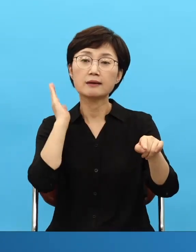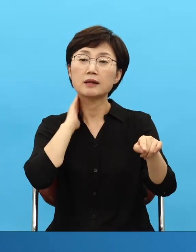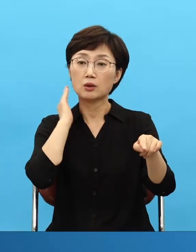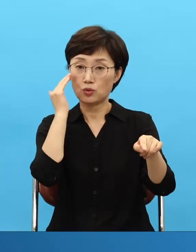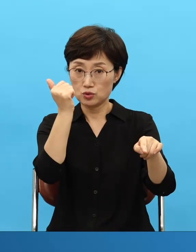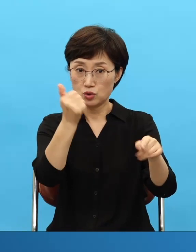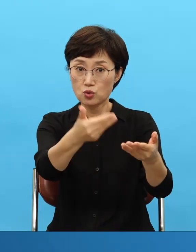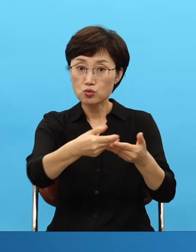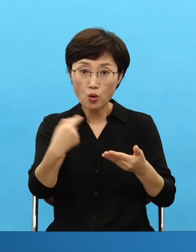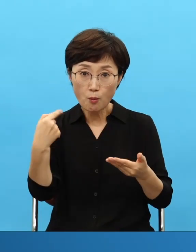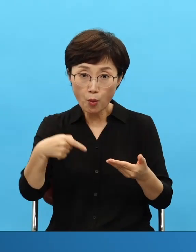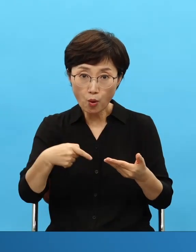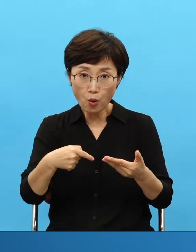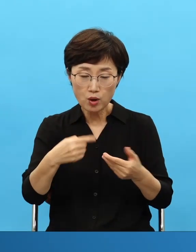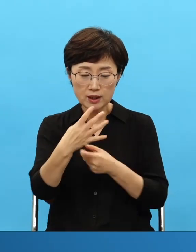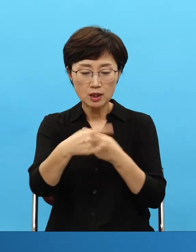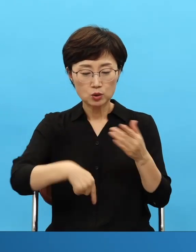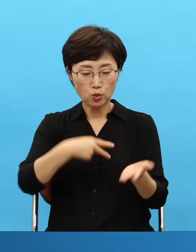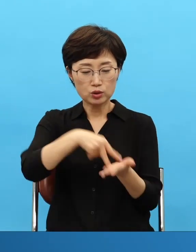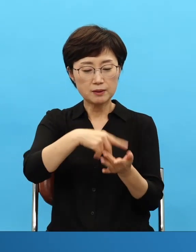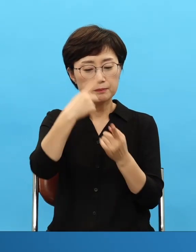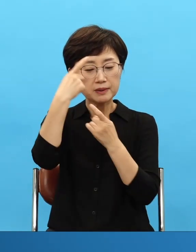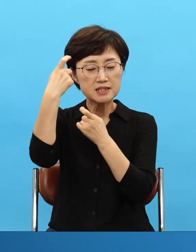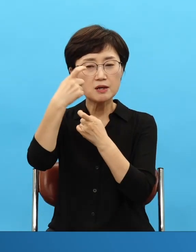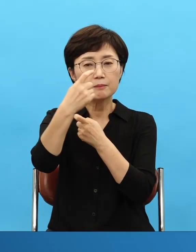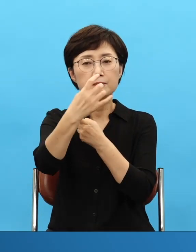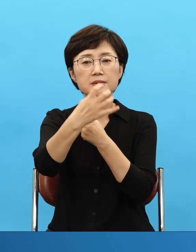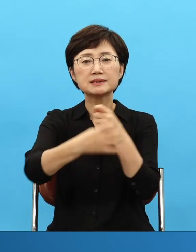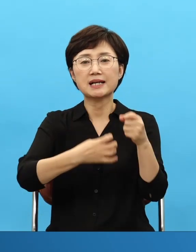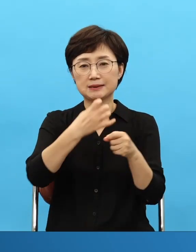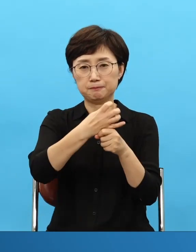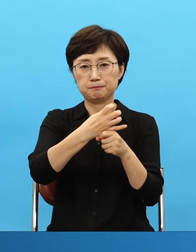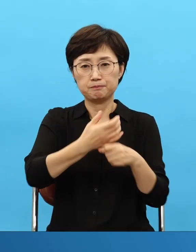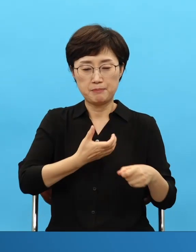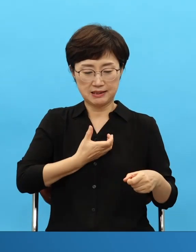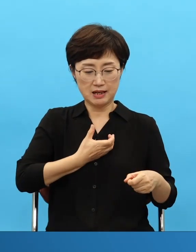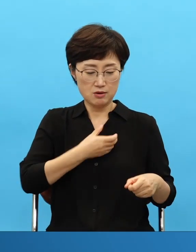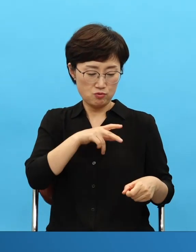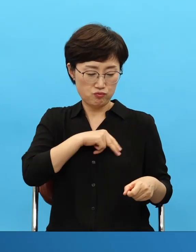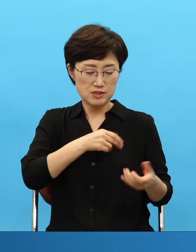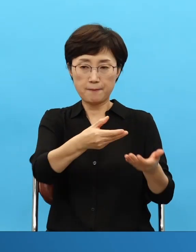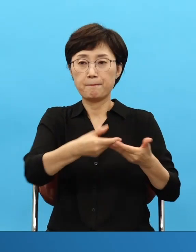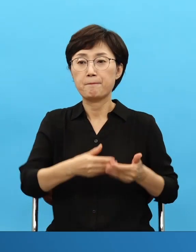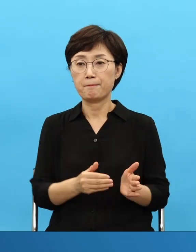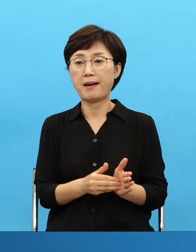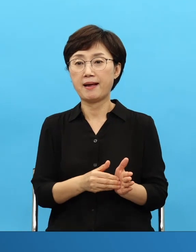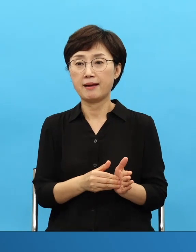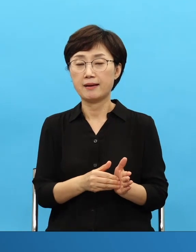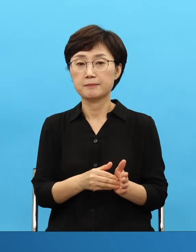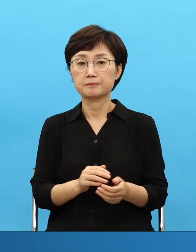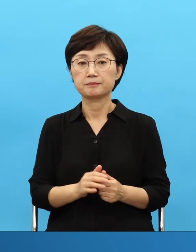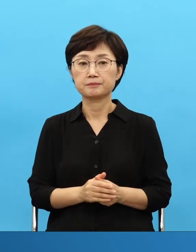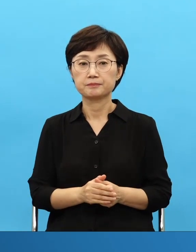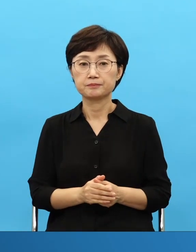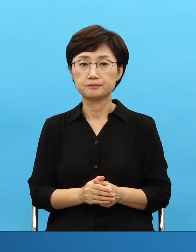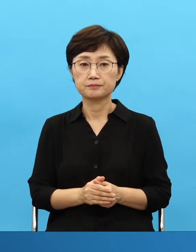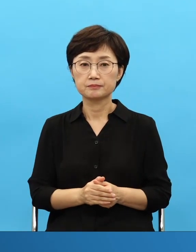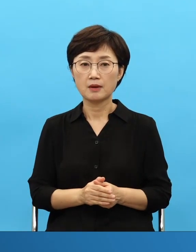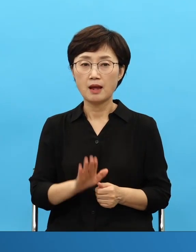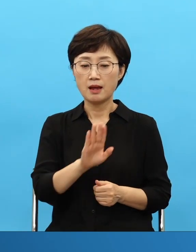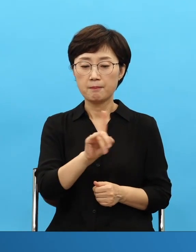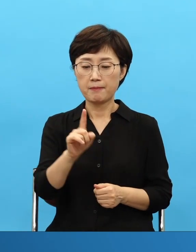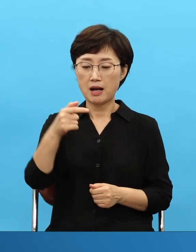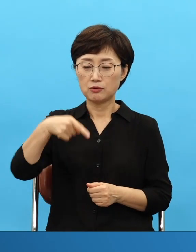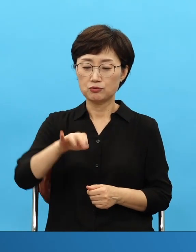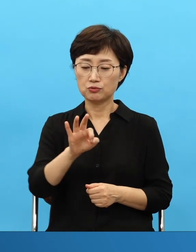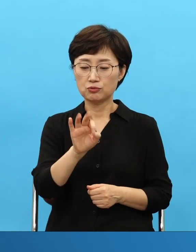독립 40주년 기념 메달을, 4일 엑스코에서 명예 훈장을 각각 받았습니다. Your prayers, especially